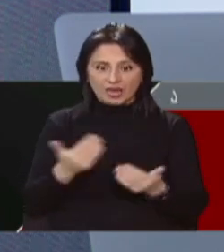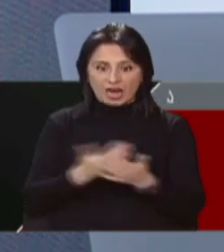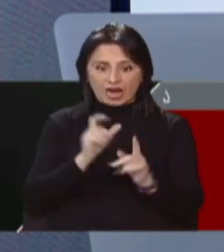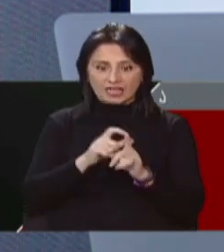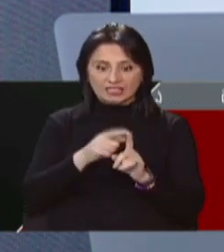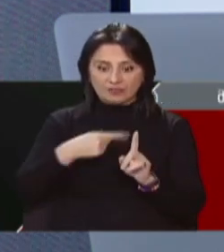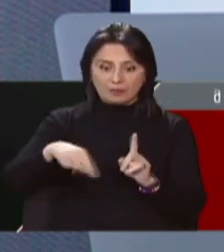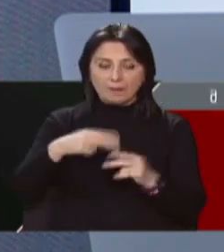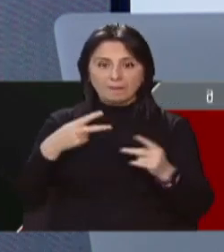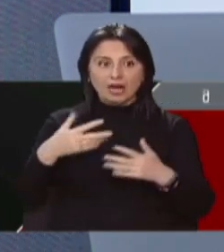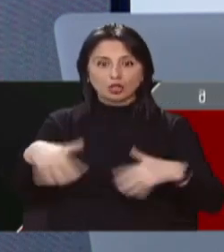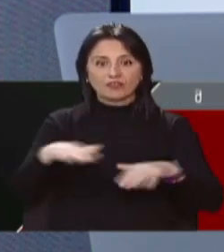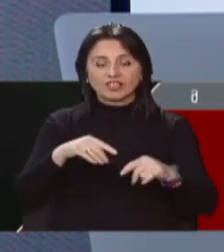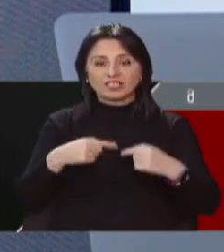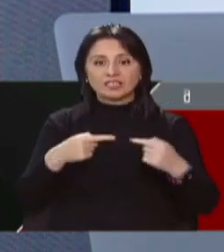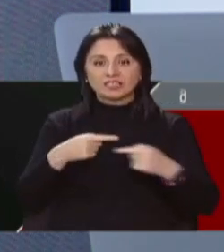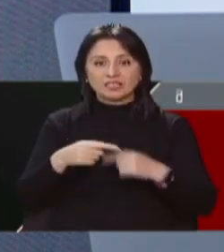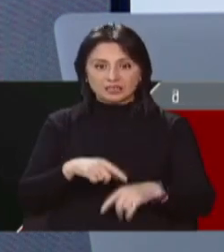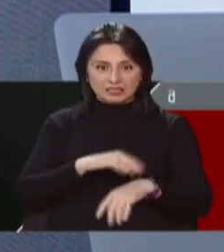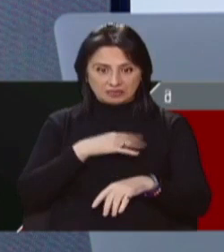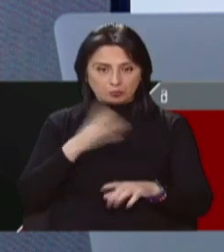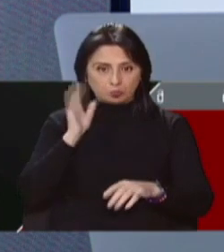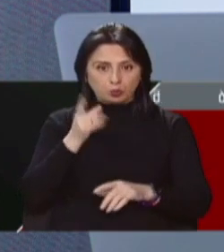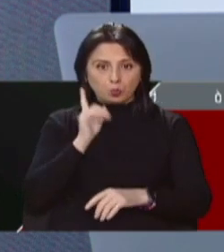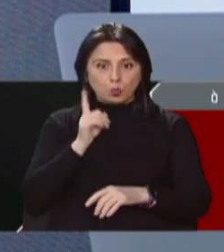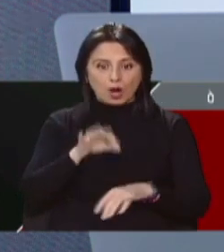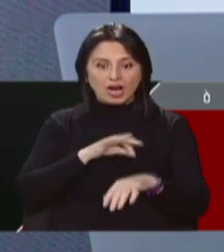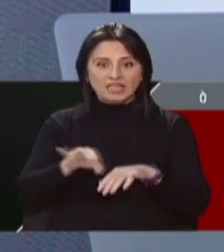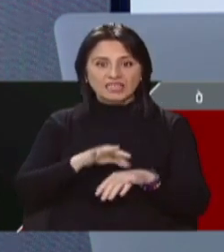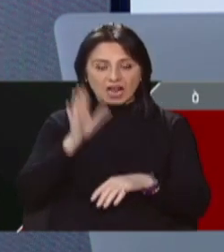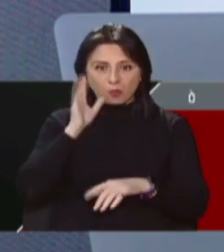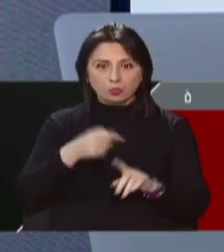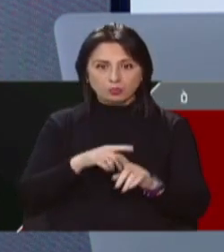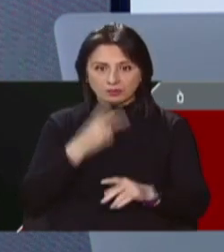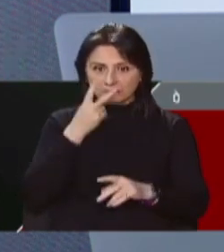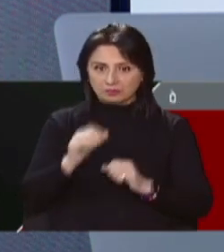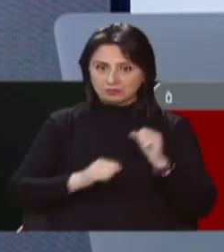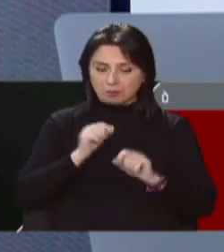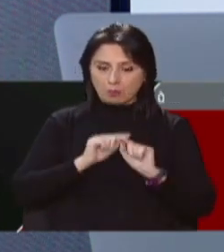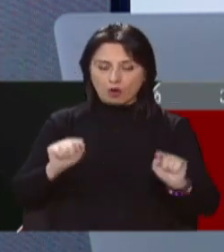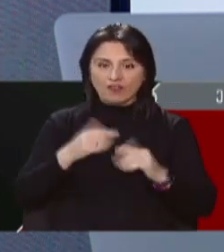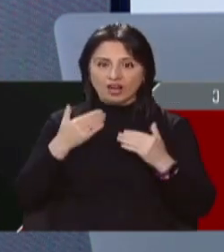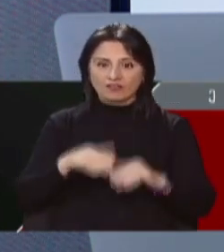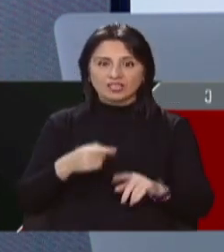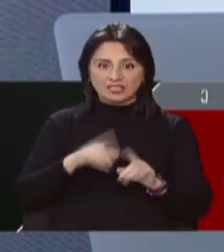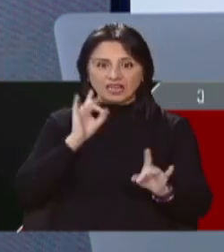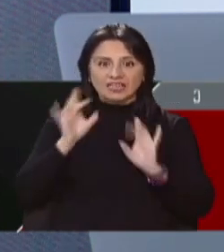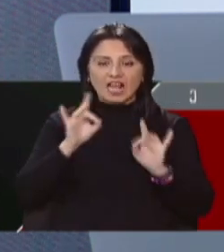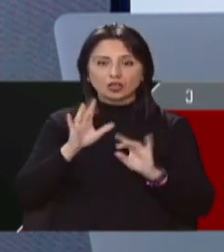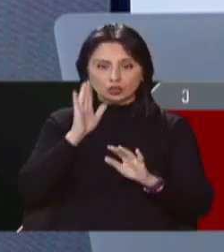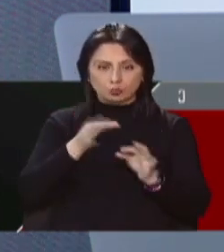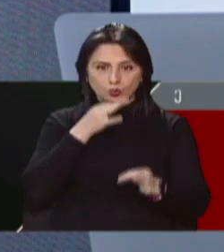Ახალგზავნილს მიღმა პარტნიორი ქვეყნის წინააღმდეგ ძალის გამოყენების მუქარას და პროვოცირების მცდელობას ხედავს მართველი გუნდი და ანონსდა